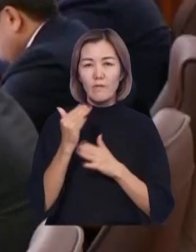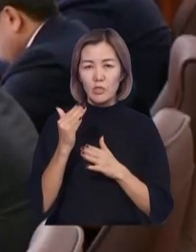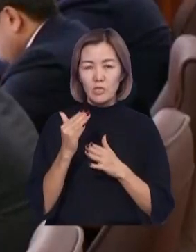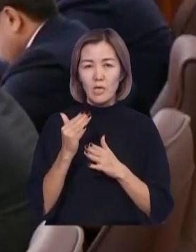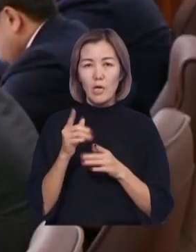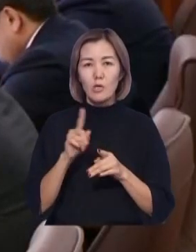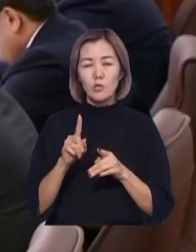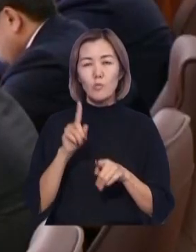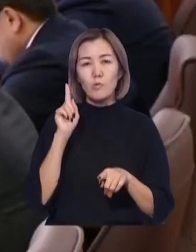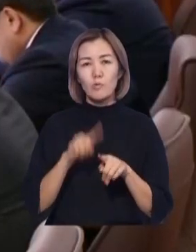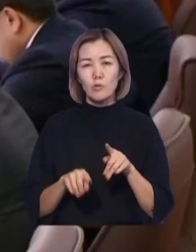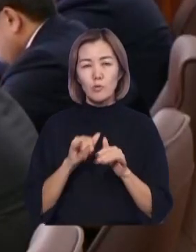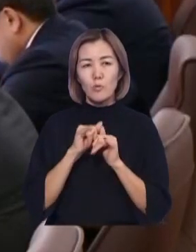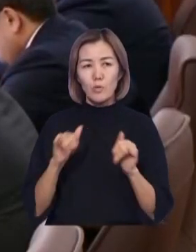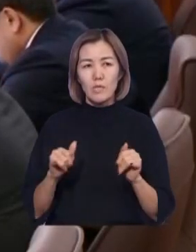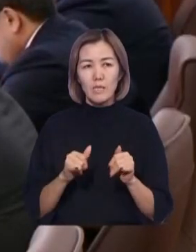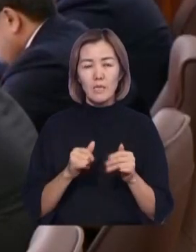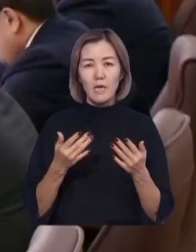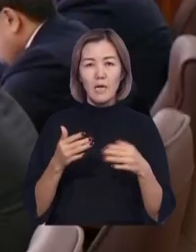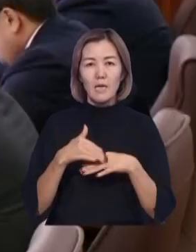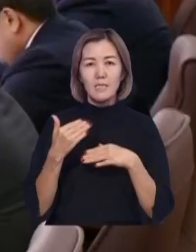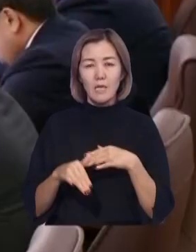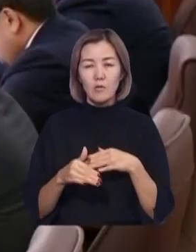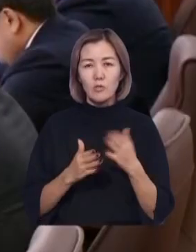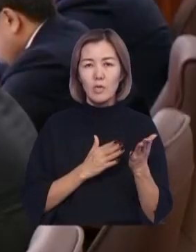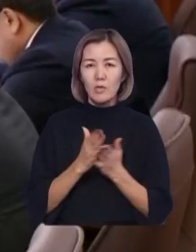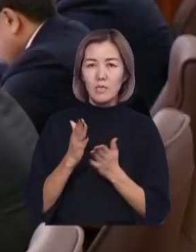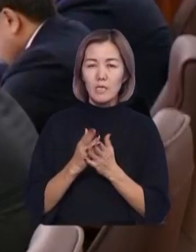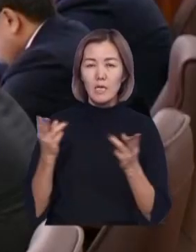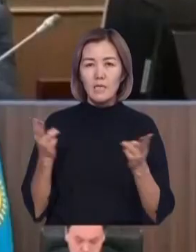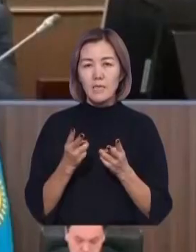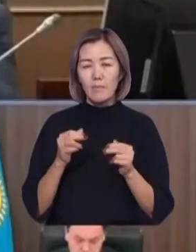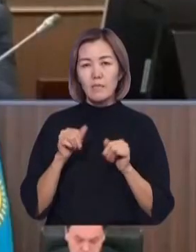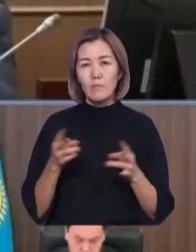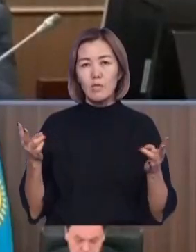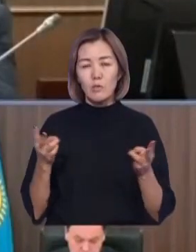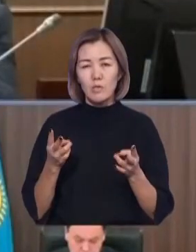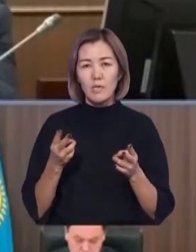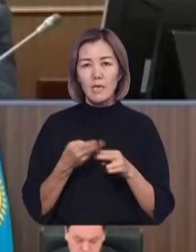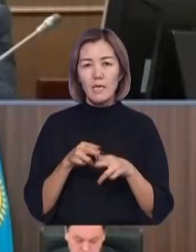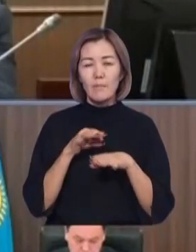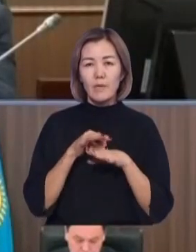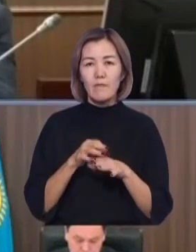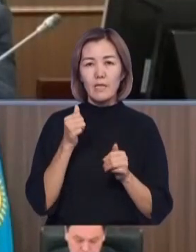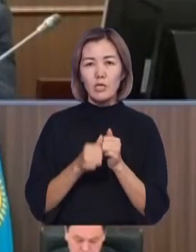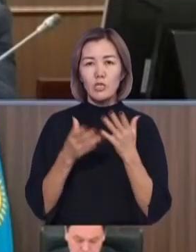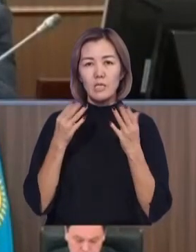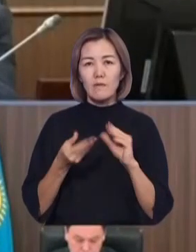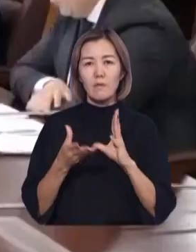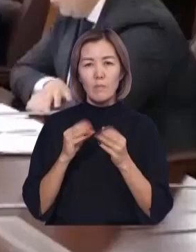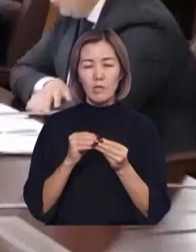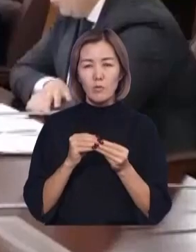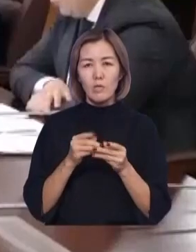чтобы ускорить развития отстающих отраслей Необходимо своевременно принимать необходимые меры и проводить ежедневный мониторинг